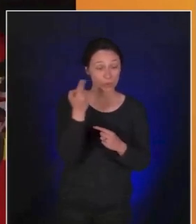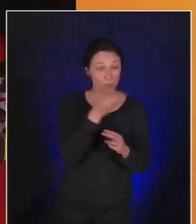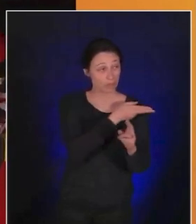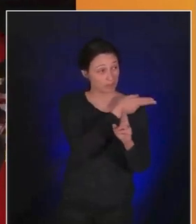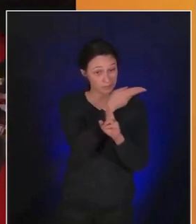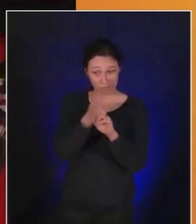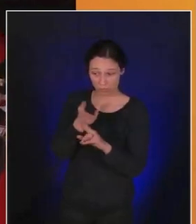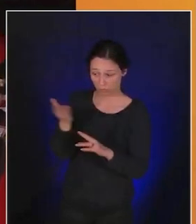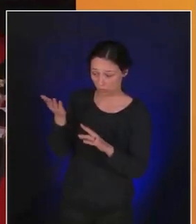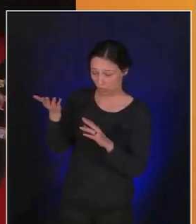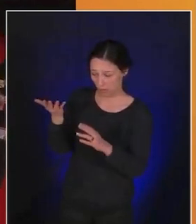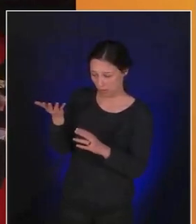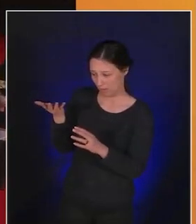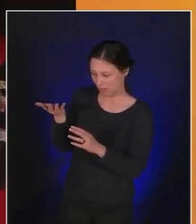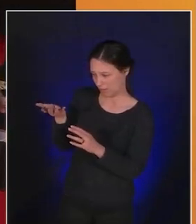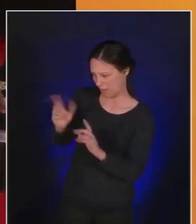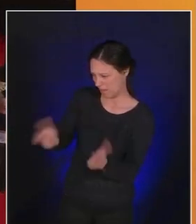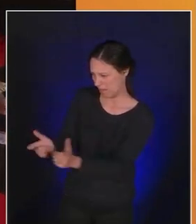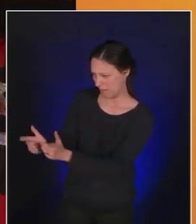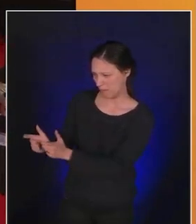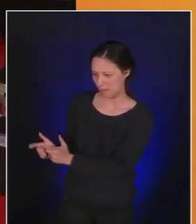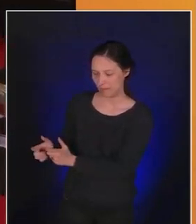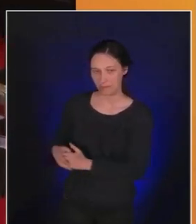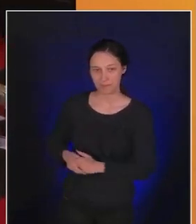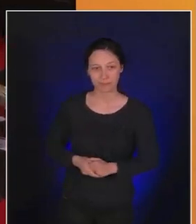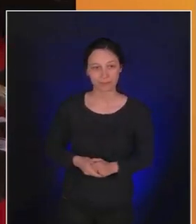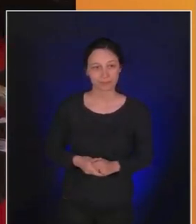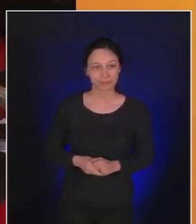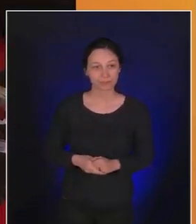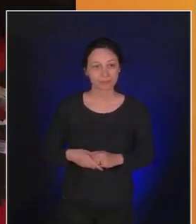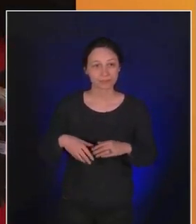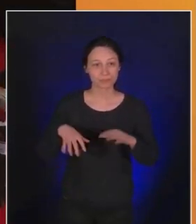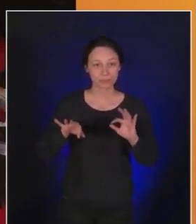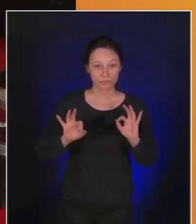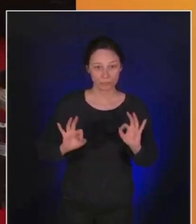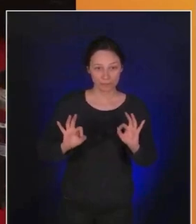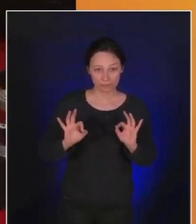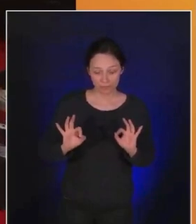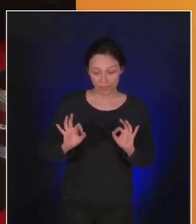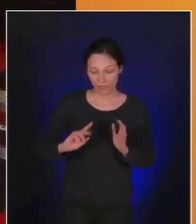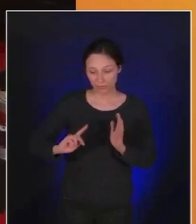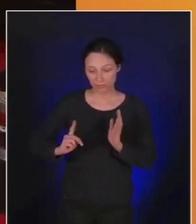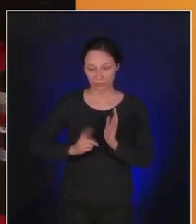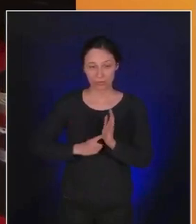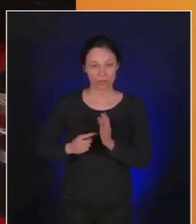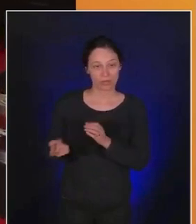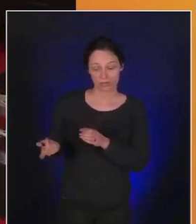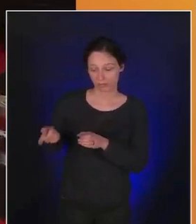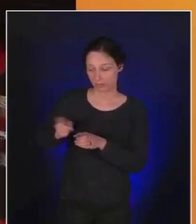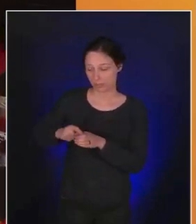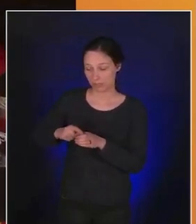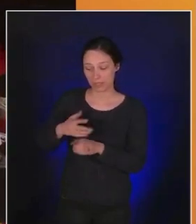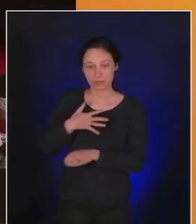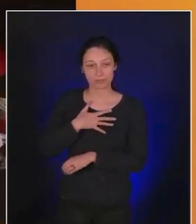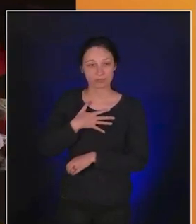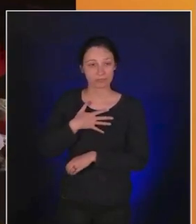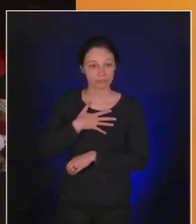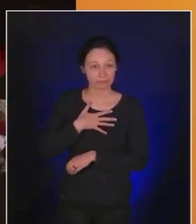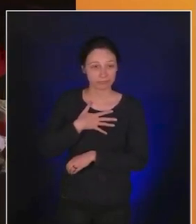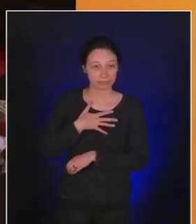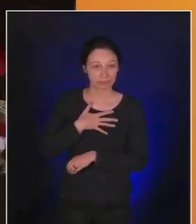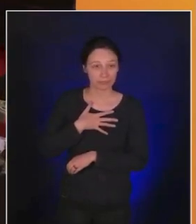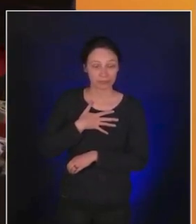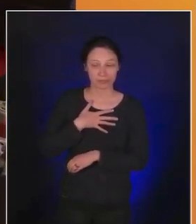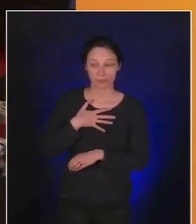En ce qui concerne le syndicat Wahed, trois de nos militants bien connus, Reza Shahabi, Davoud Razavi et Hassan